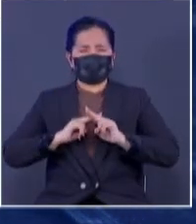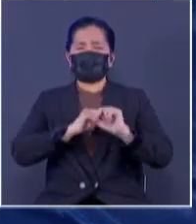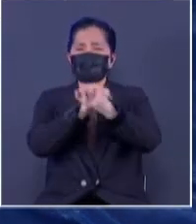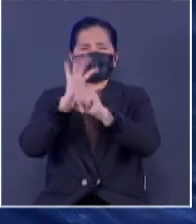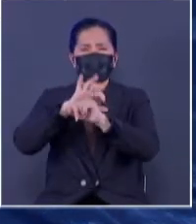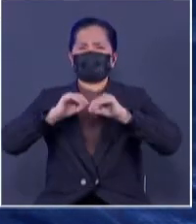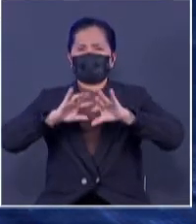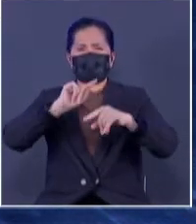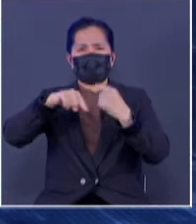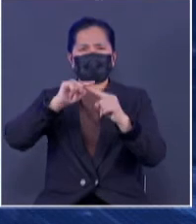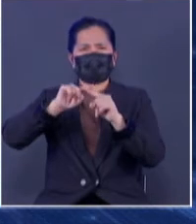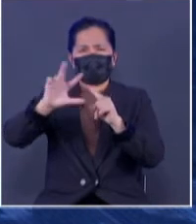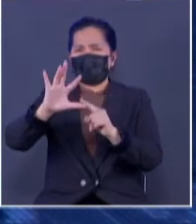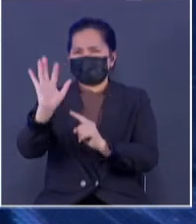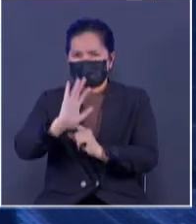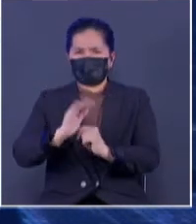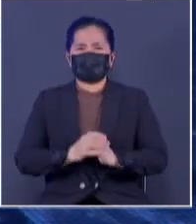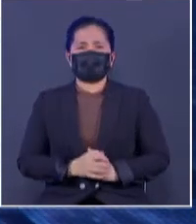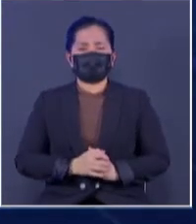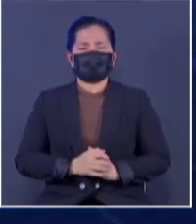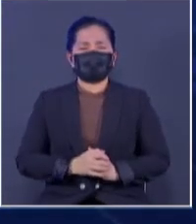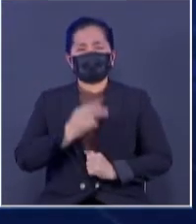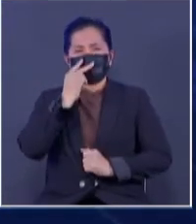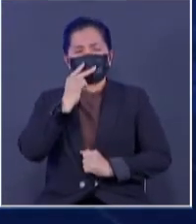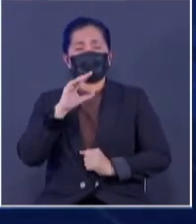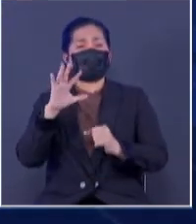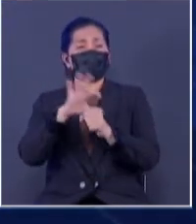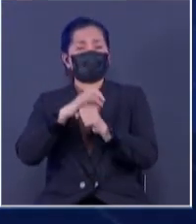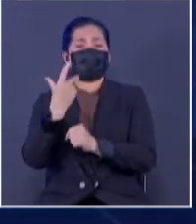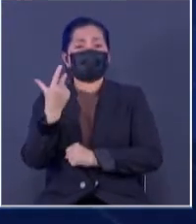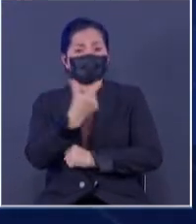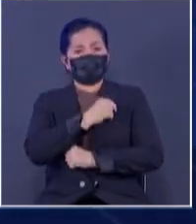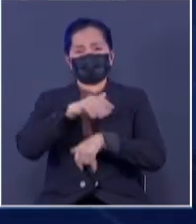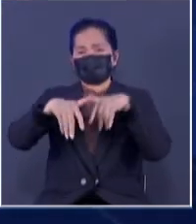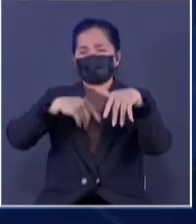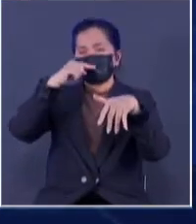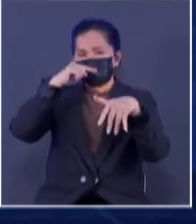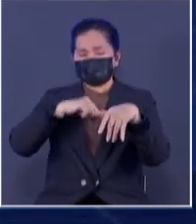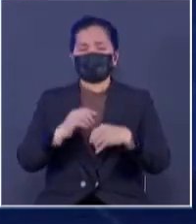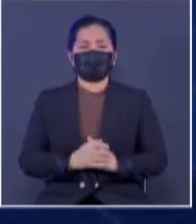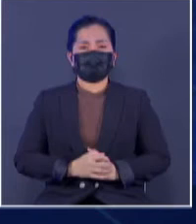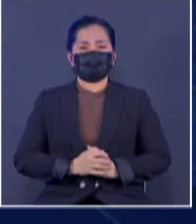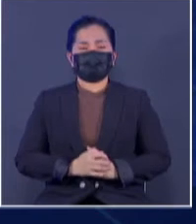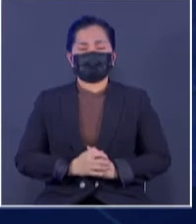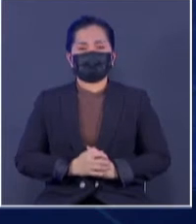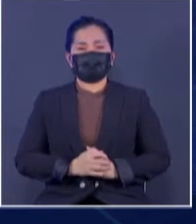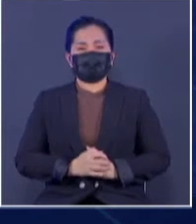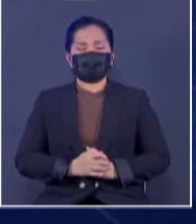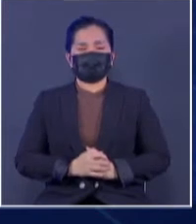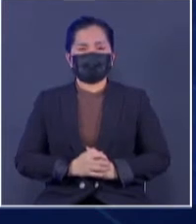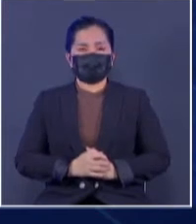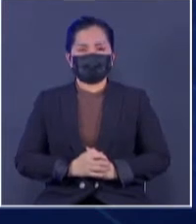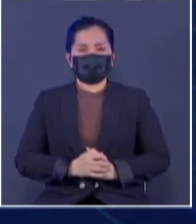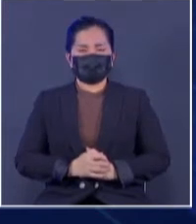คะพาคุณผู้ชมไปดูภาพรวมการฉีดวัคซีนของพี่น้องประชาชนคนไทยณขณะนี้นะคะจนถึงเมื่อวานนี้